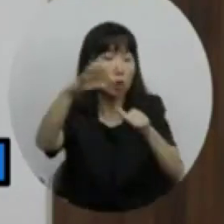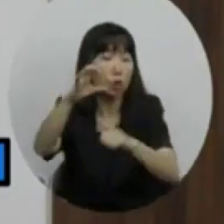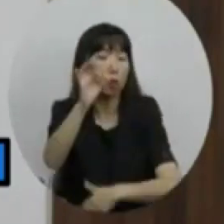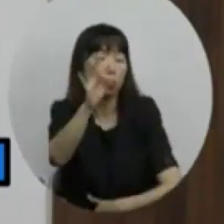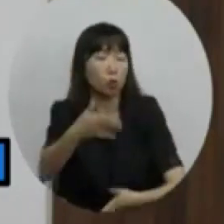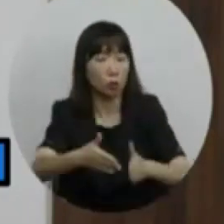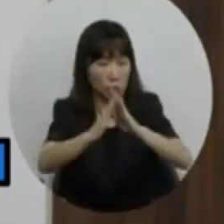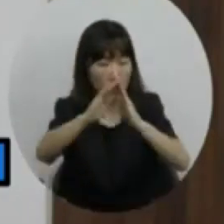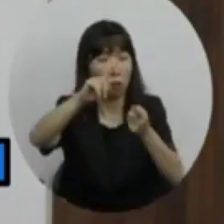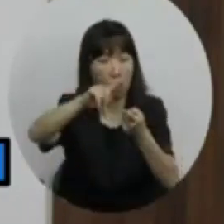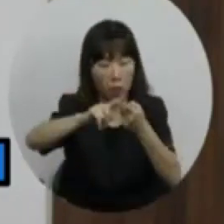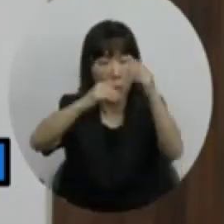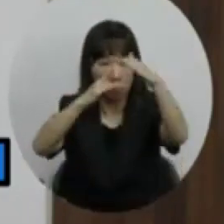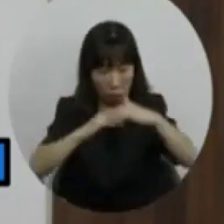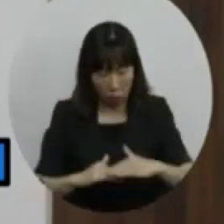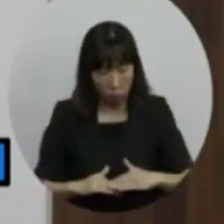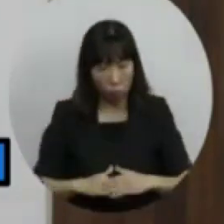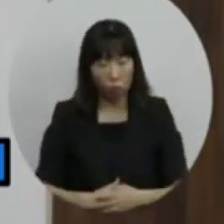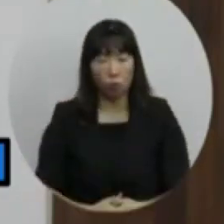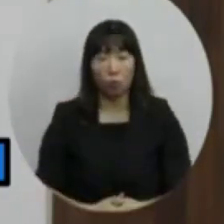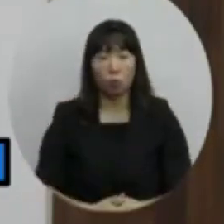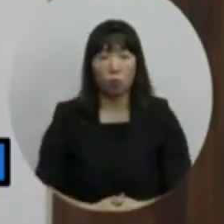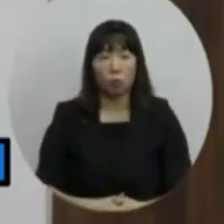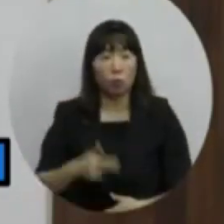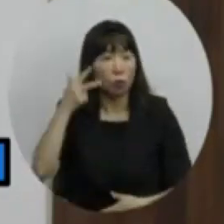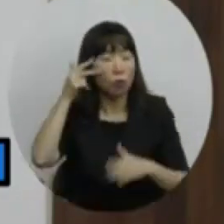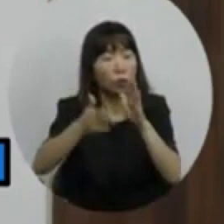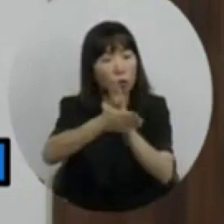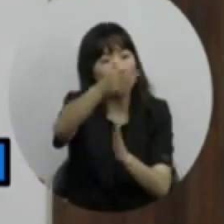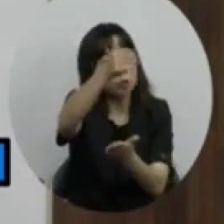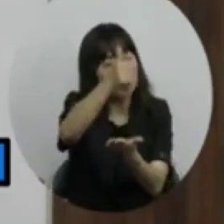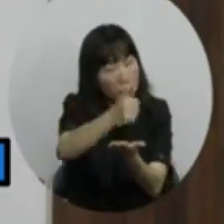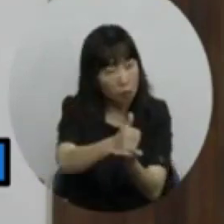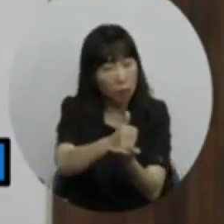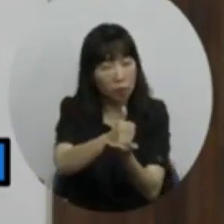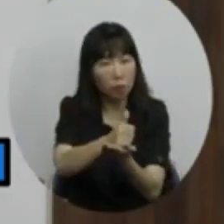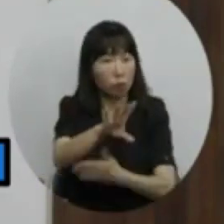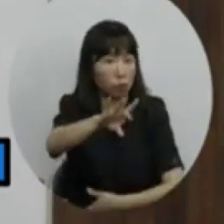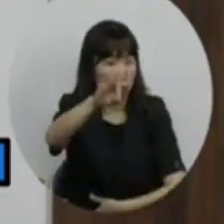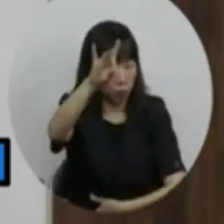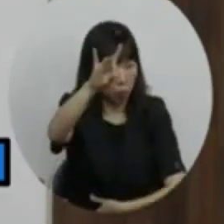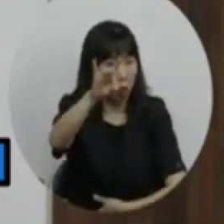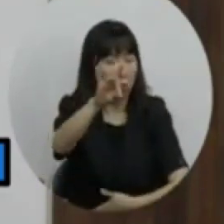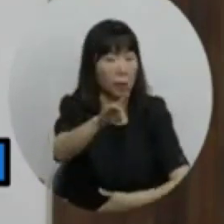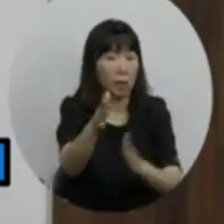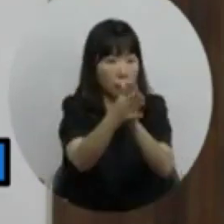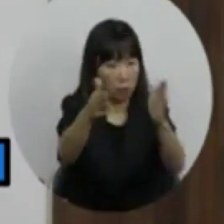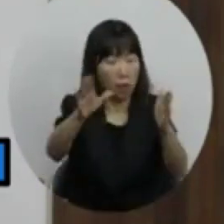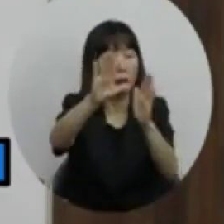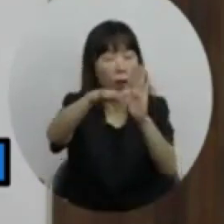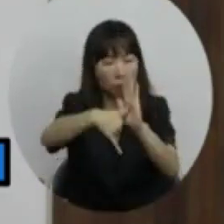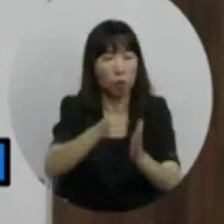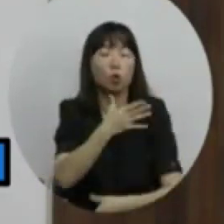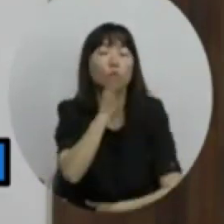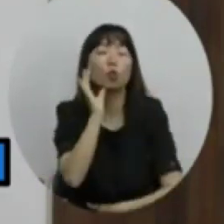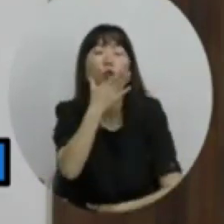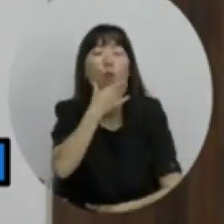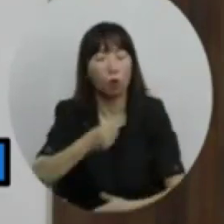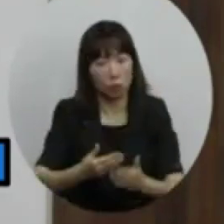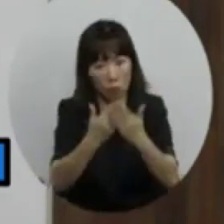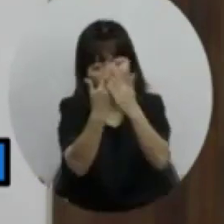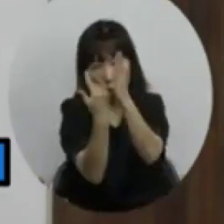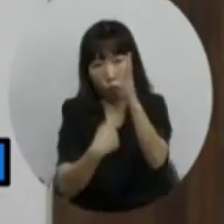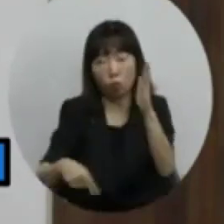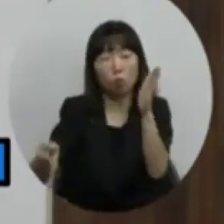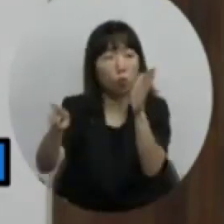신설에 관한 사항입니다. 이충훈 여주시장께서는 민선 8대에 들어서면서 노인복지 발전을